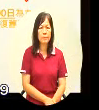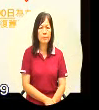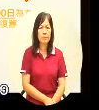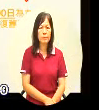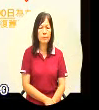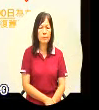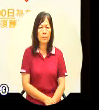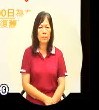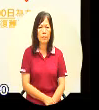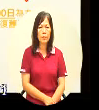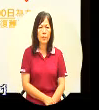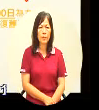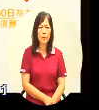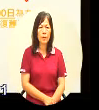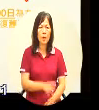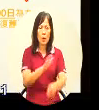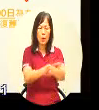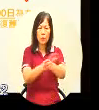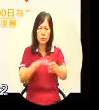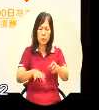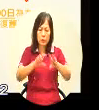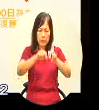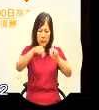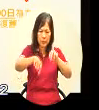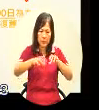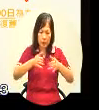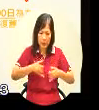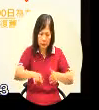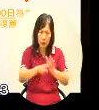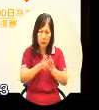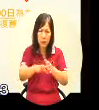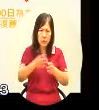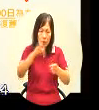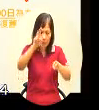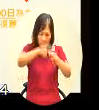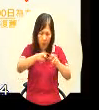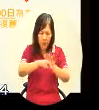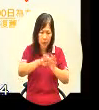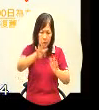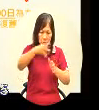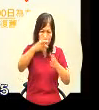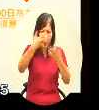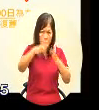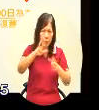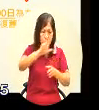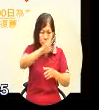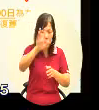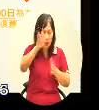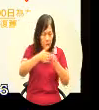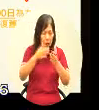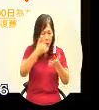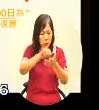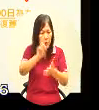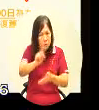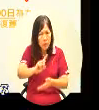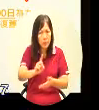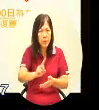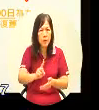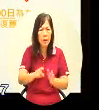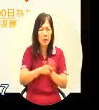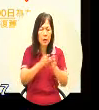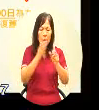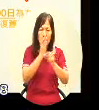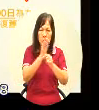这个左营地下道封闭420天，420天怎么算？它 它中